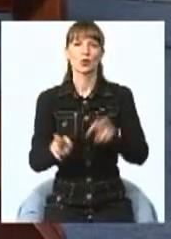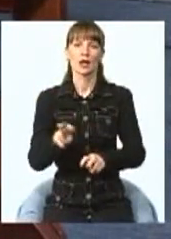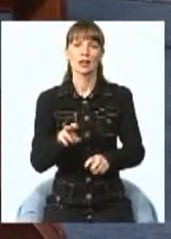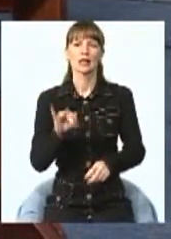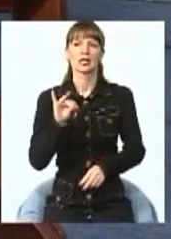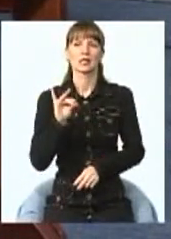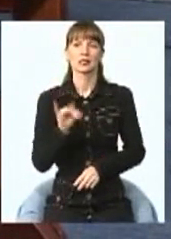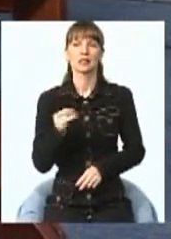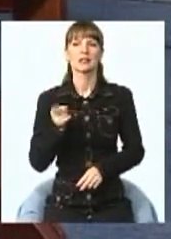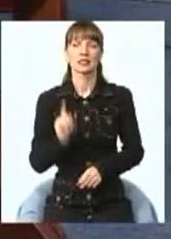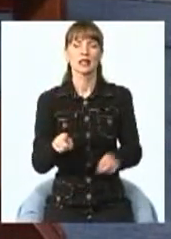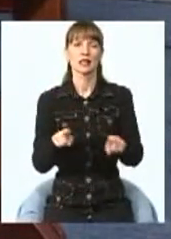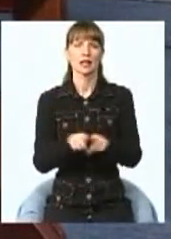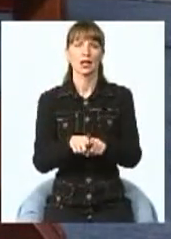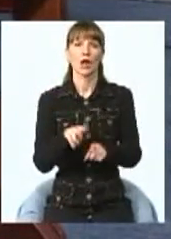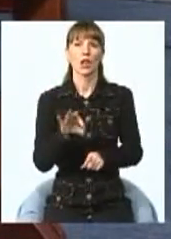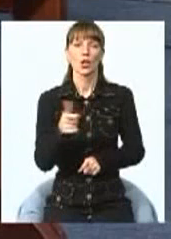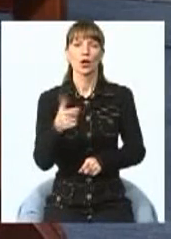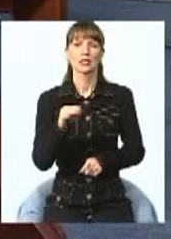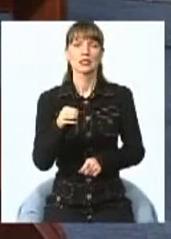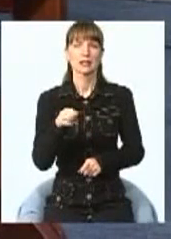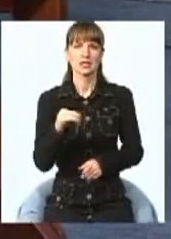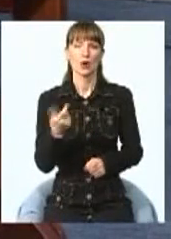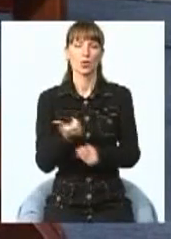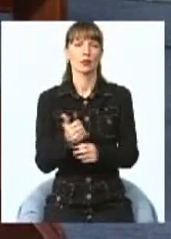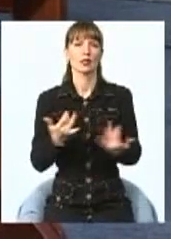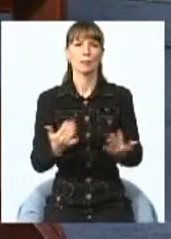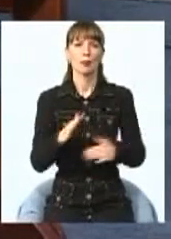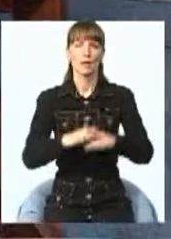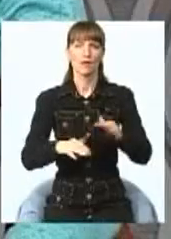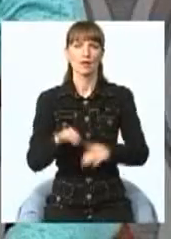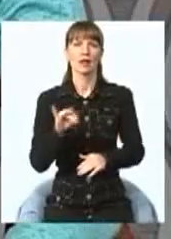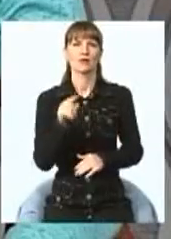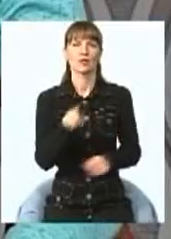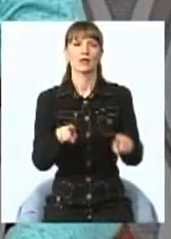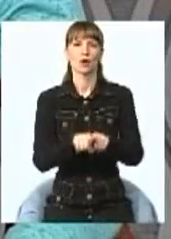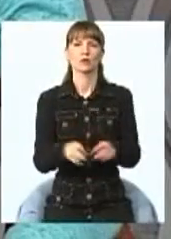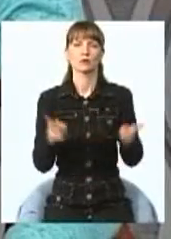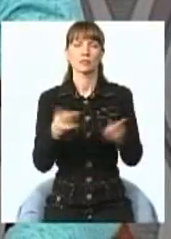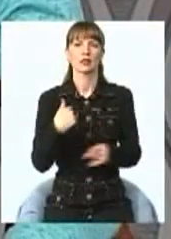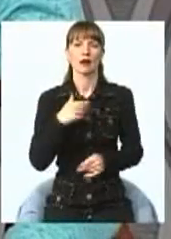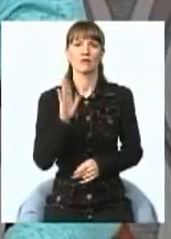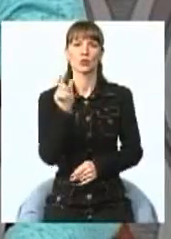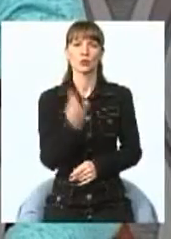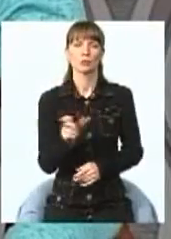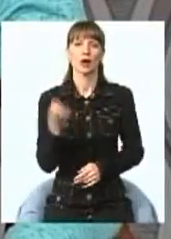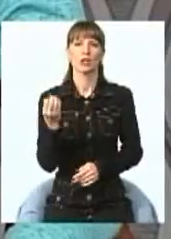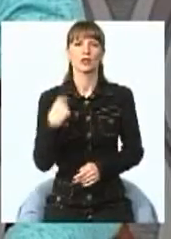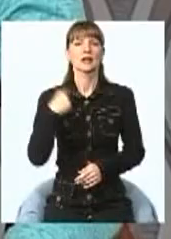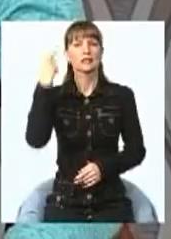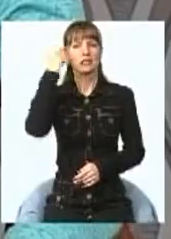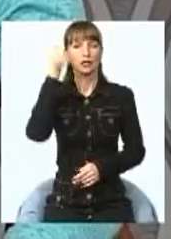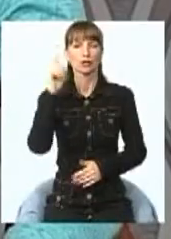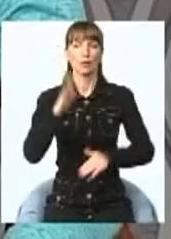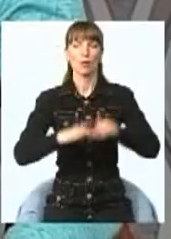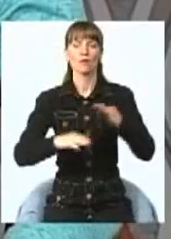і, власне, дійсно таки логісти дуже затребувана професія, і вони також необхідні нам у суспільстві. Так, а ще я знаю, що